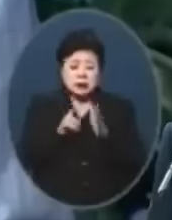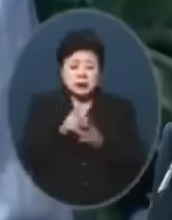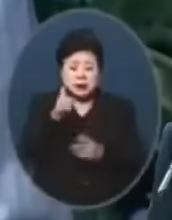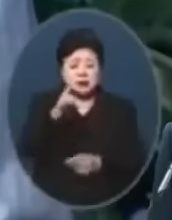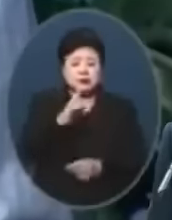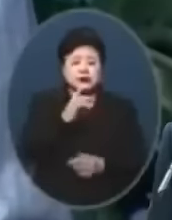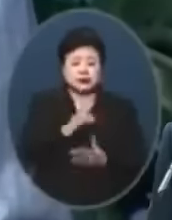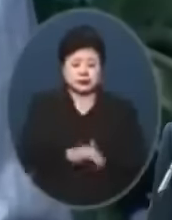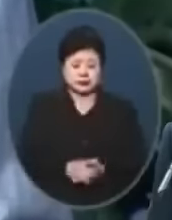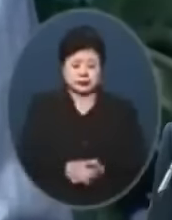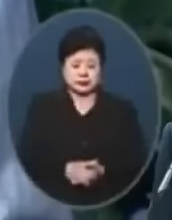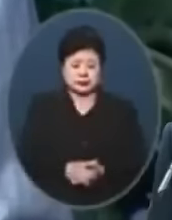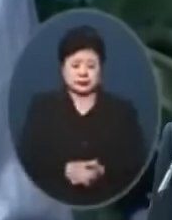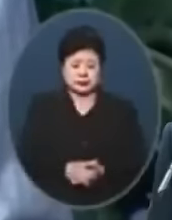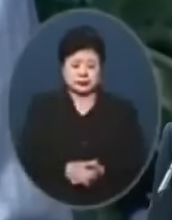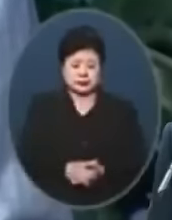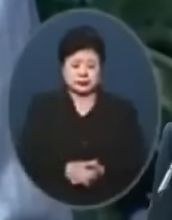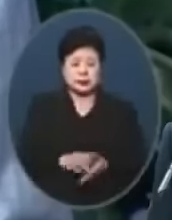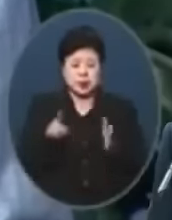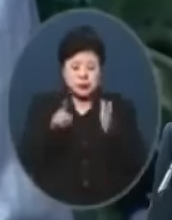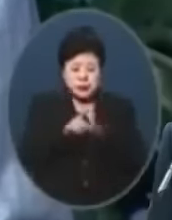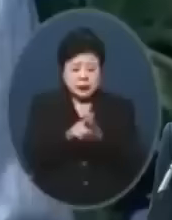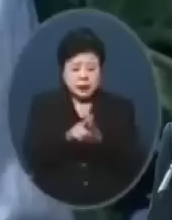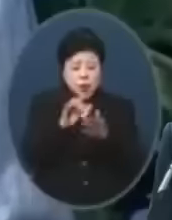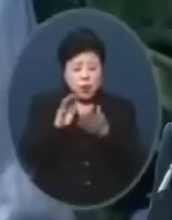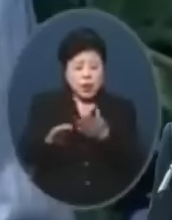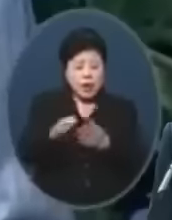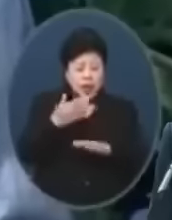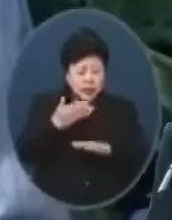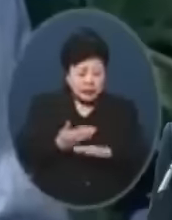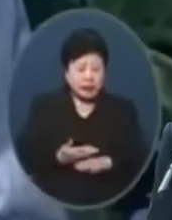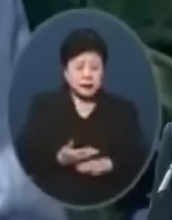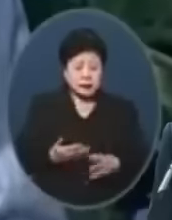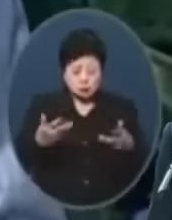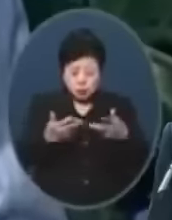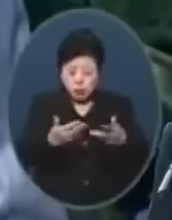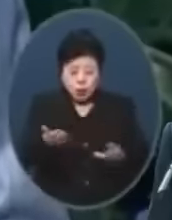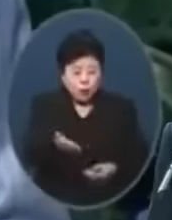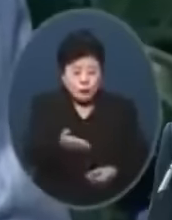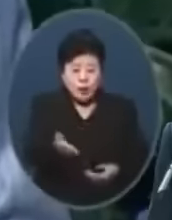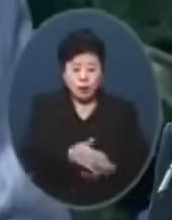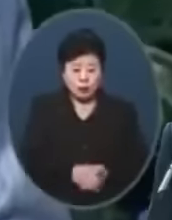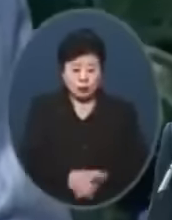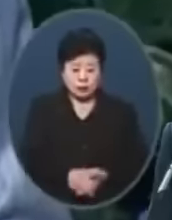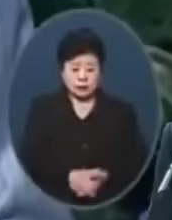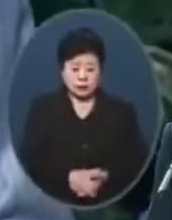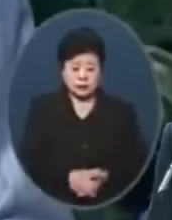교는 없습니다. 믿는 것 이외에는 아무것도 가져올 수 없습니다.